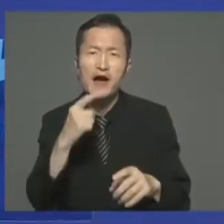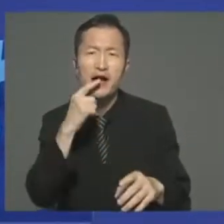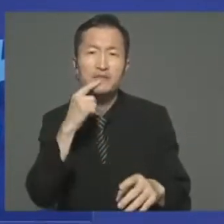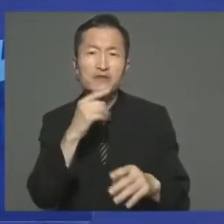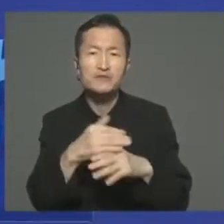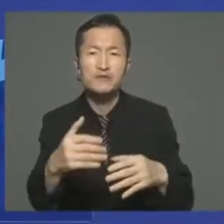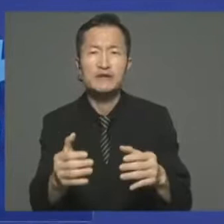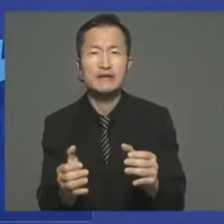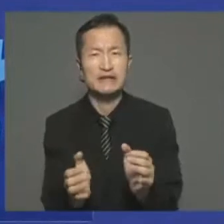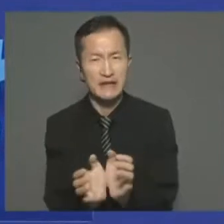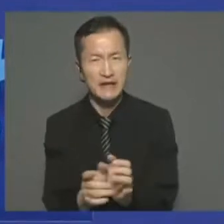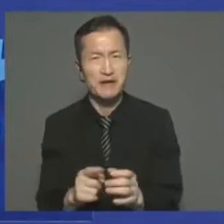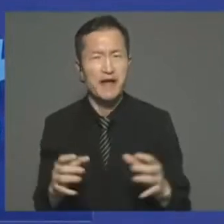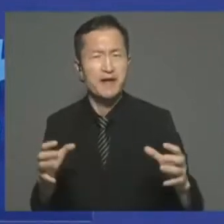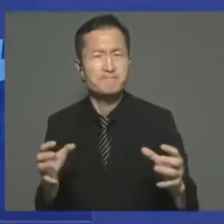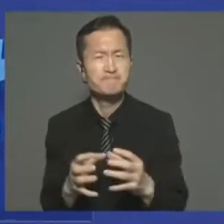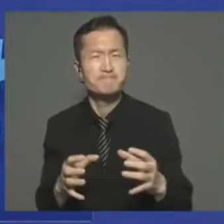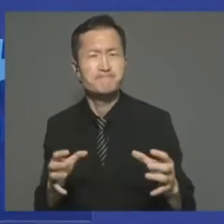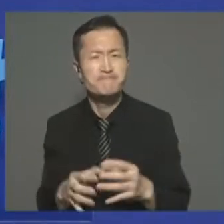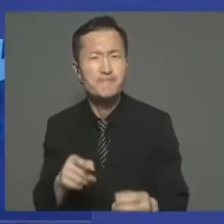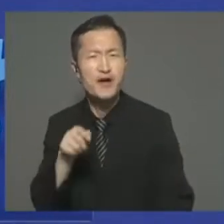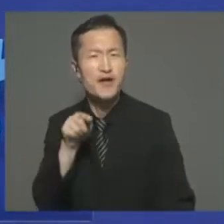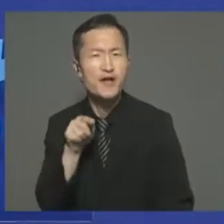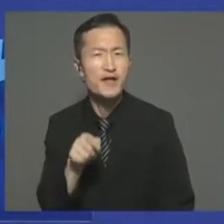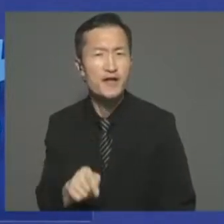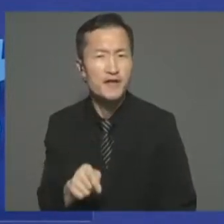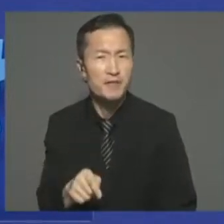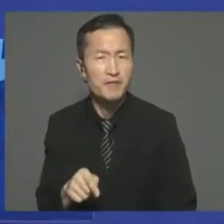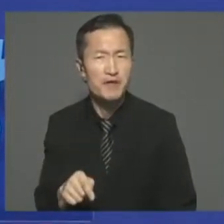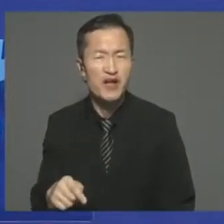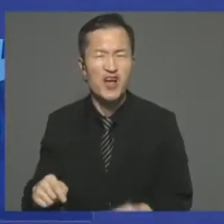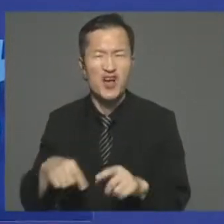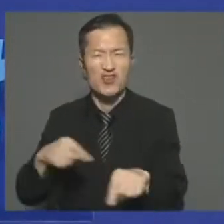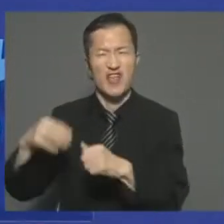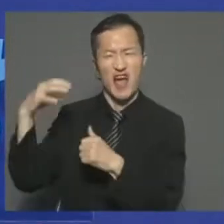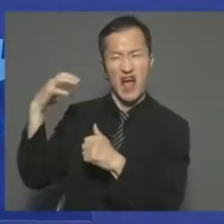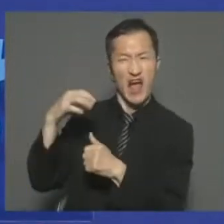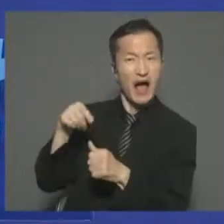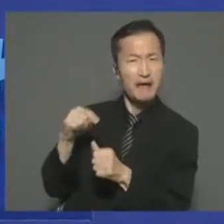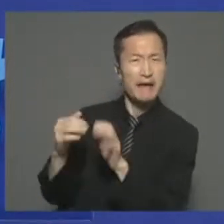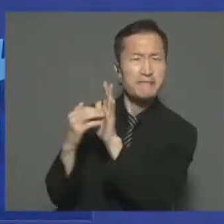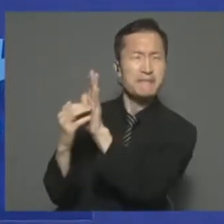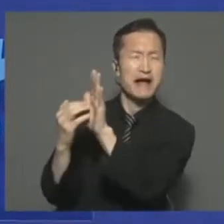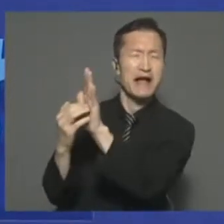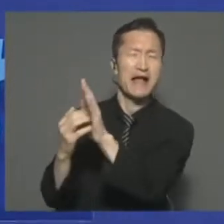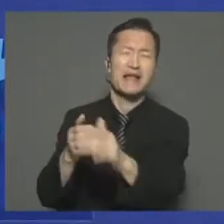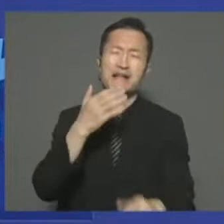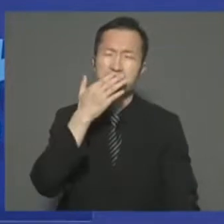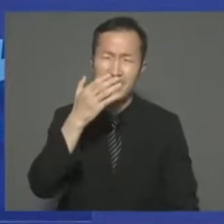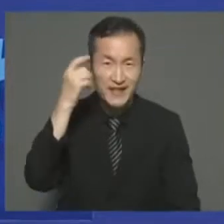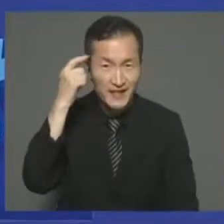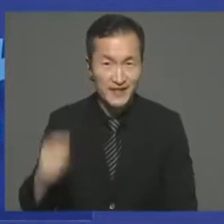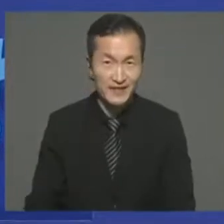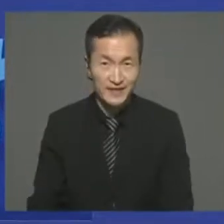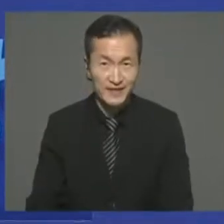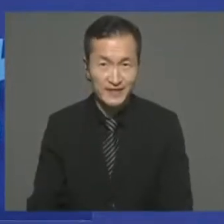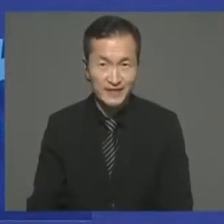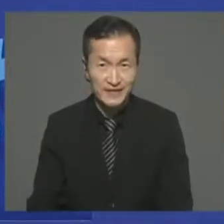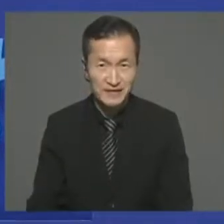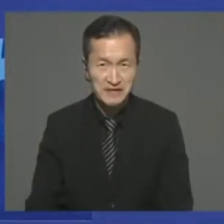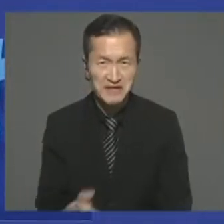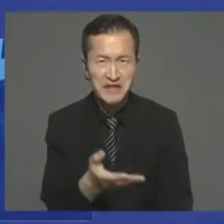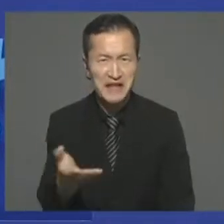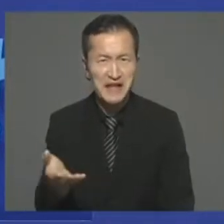단결된 힘이 정치 탄압을 분쇄하고 우리를 지킬 수 있을 것이라고 저는 생각합니다. 우리가